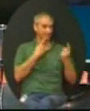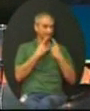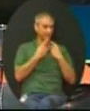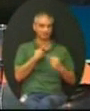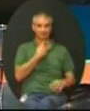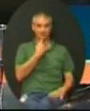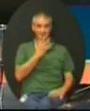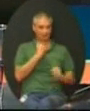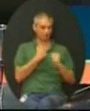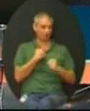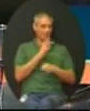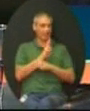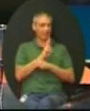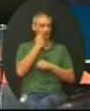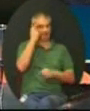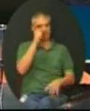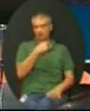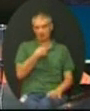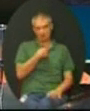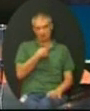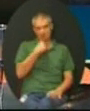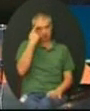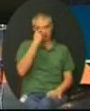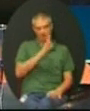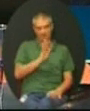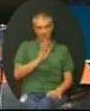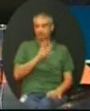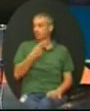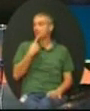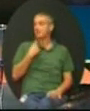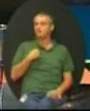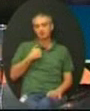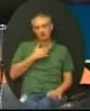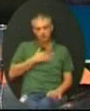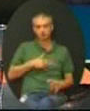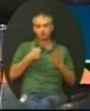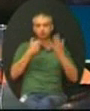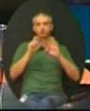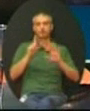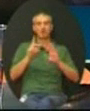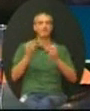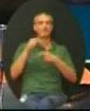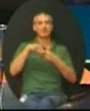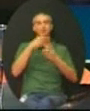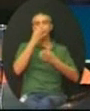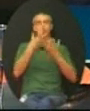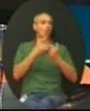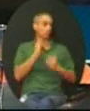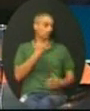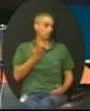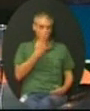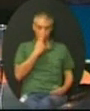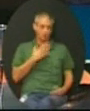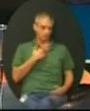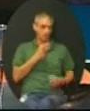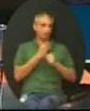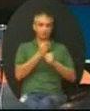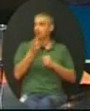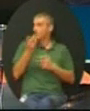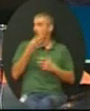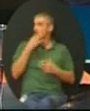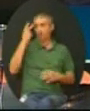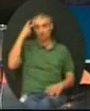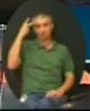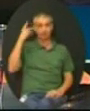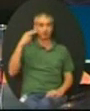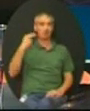לך שאני קשה לי להגן על העמדה הזו, כי אני לא נמצא שם. נכון, אבל אתה אמרת לי אני רוצה 61 ומשאל עם. נכון, זה מבחינתי מייצג מספיק. ואומר לך